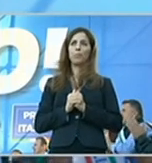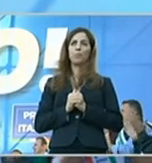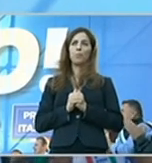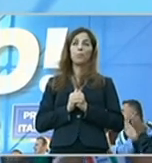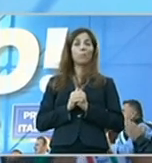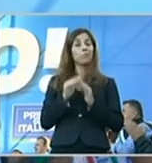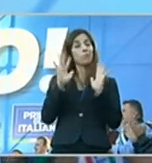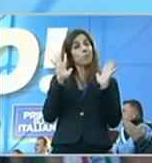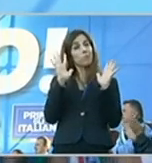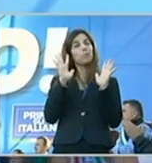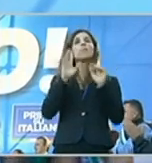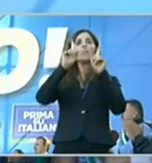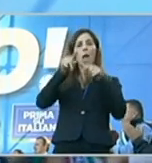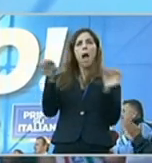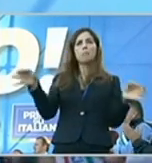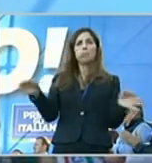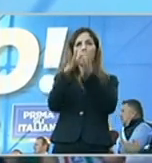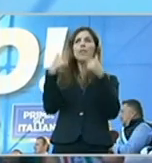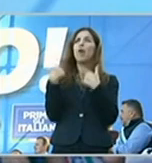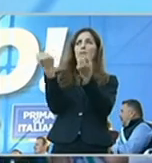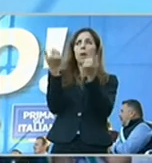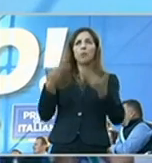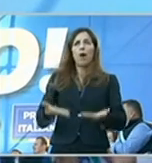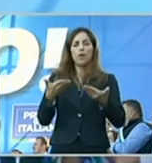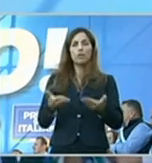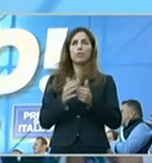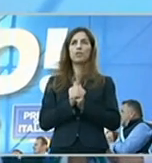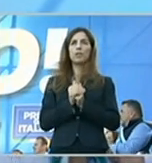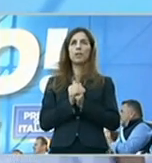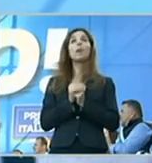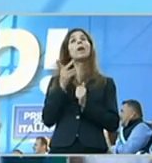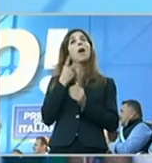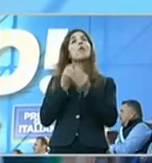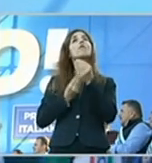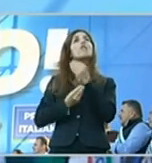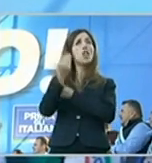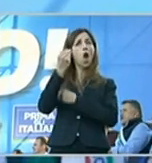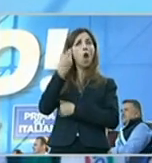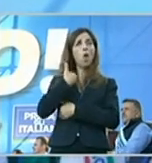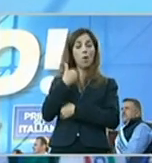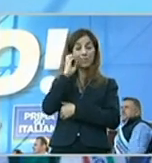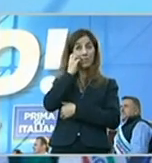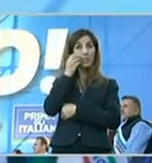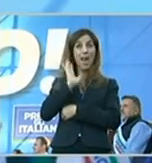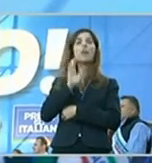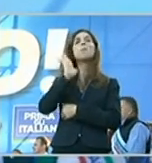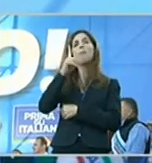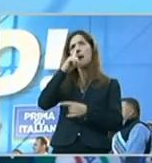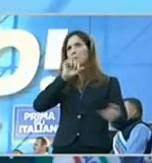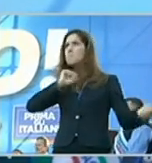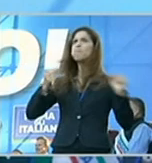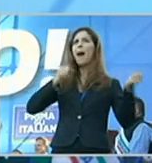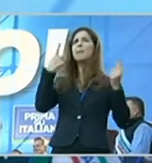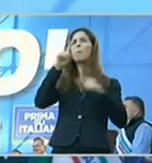E ne approfitto per salutarli oggi, che hanno un figliolo un po' strano che però si batte per il suo